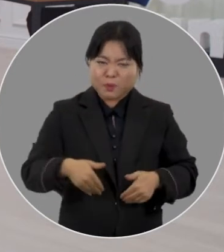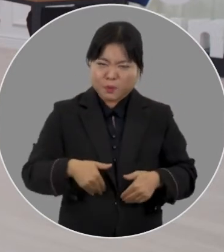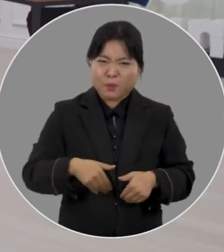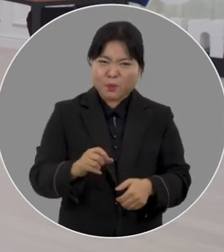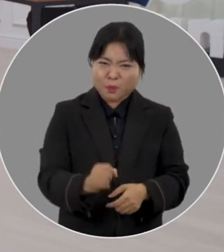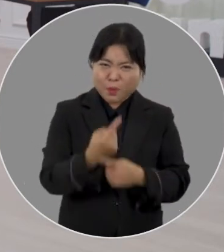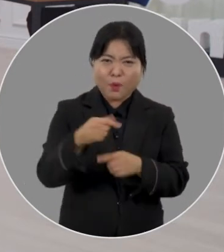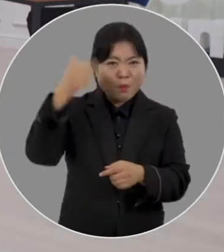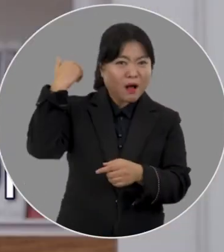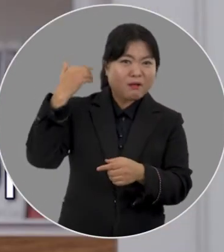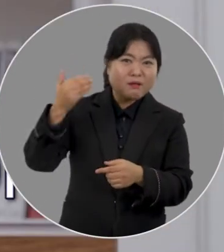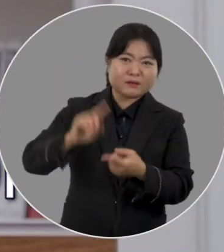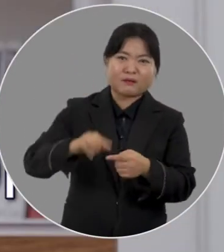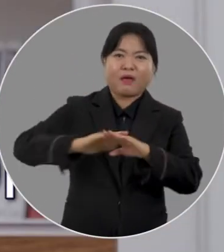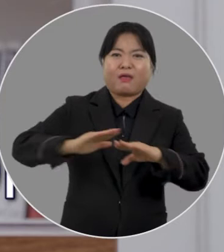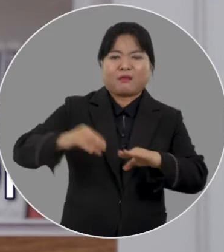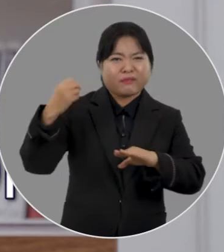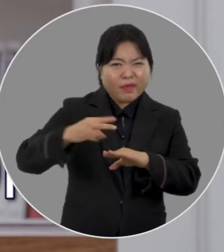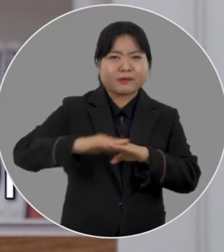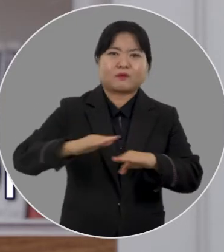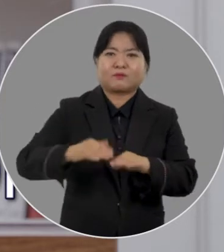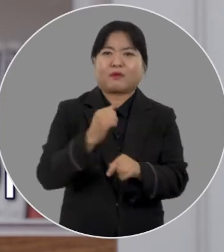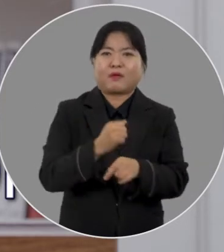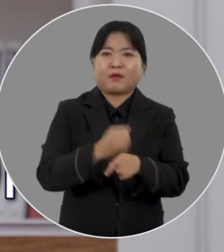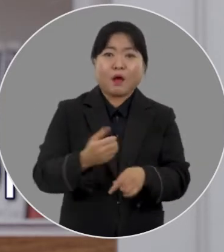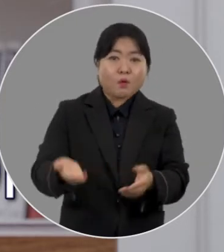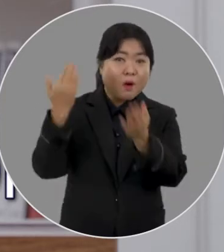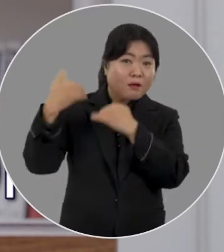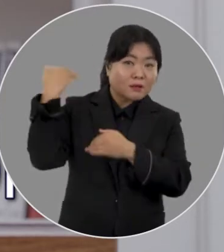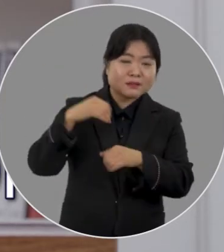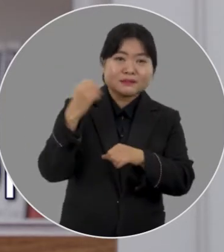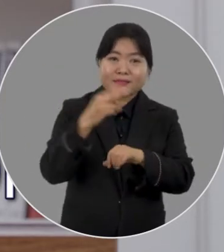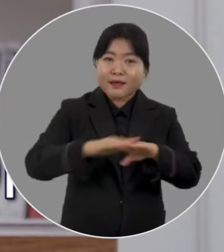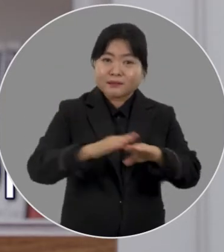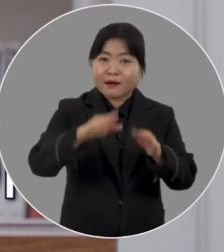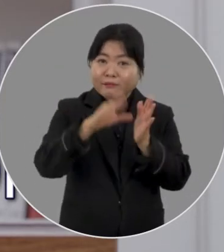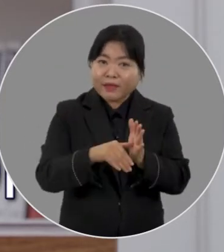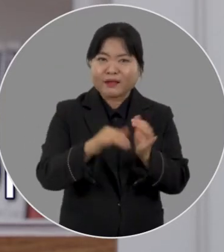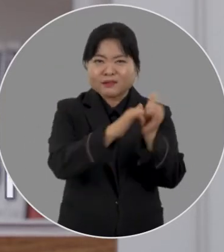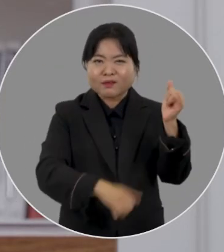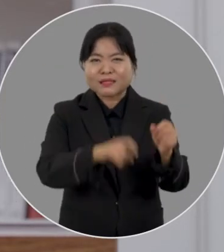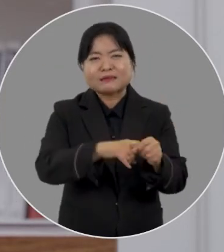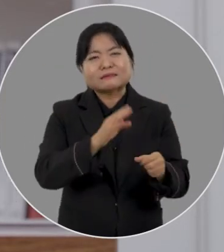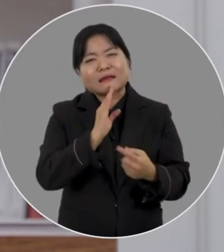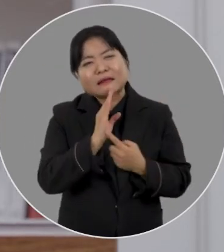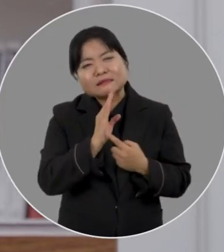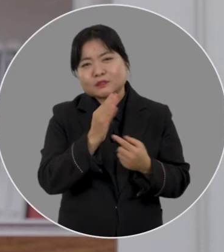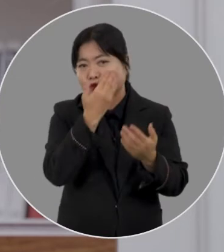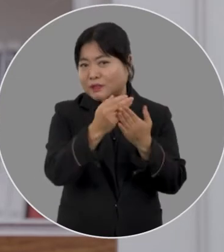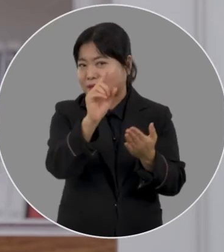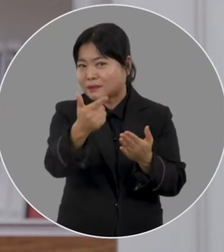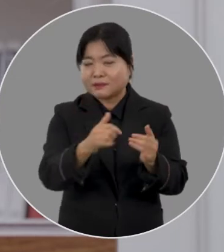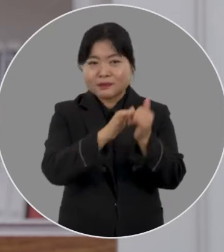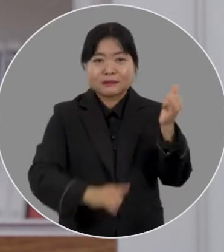과거를 재해석하거든요. 과거를 재해석하는 과정에서 때로는 역사적 사실이 중요한 것이 아니라 그 역사적